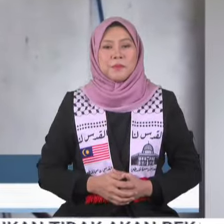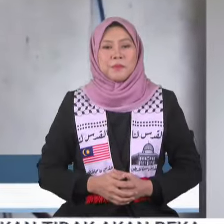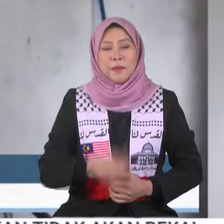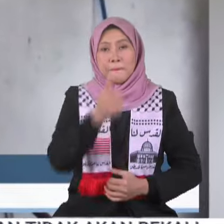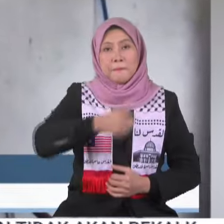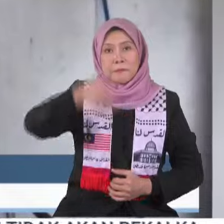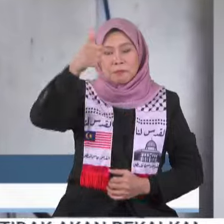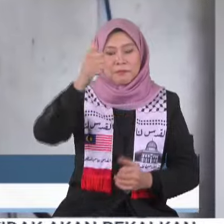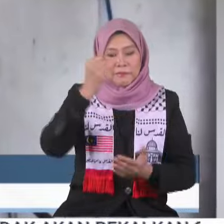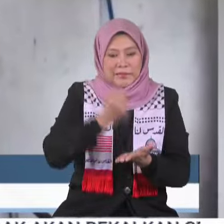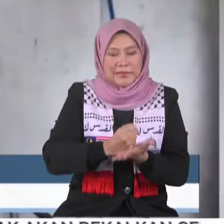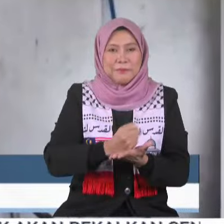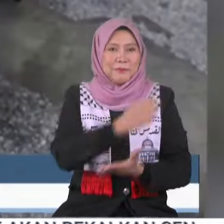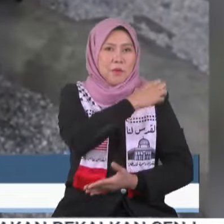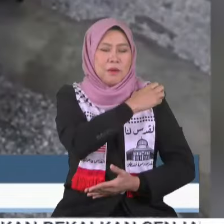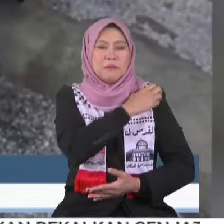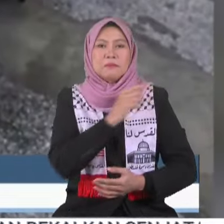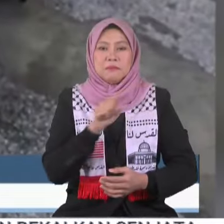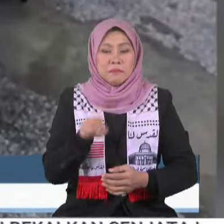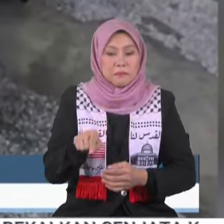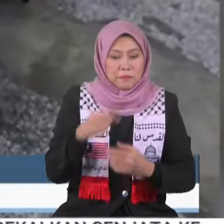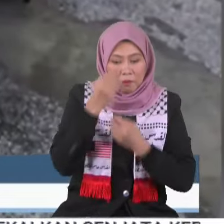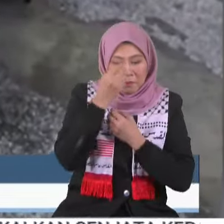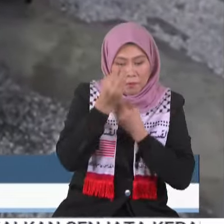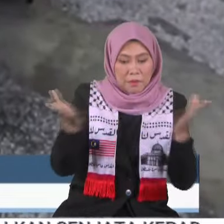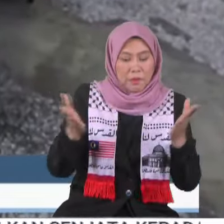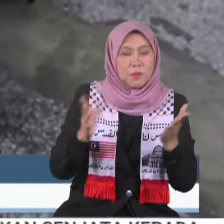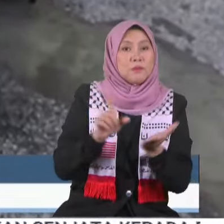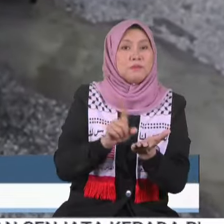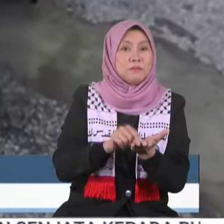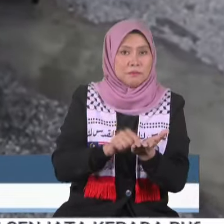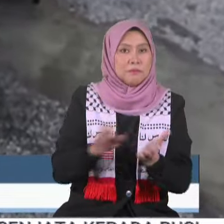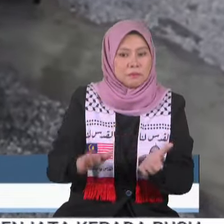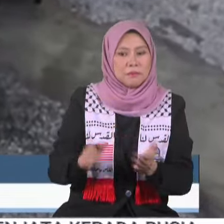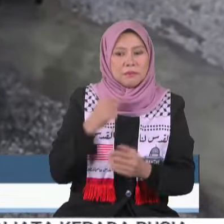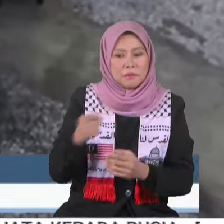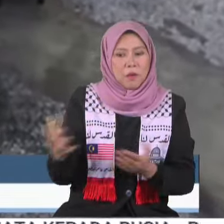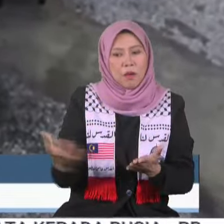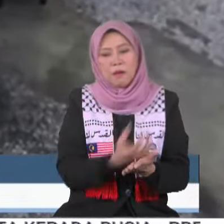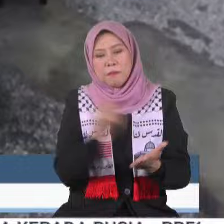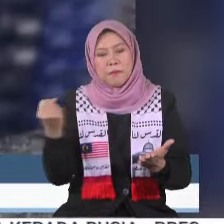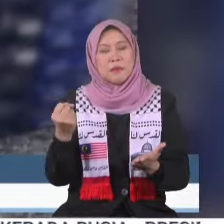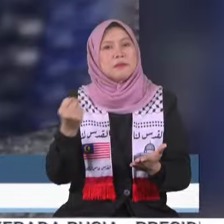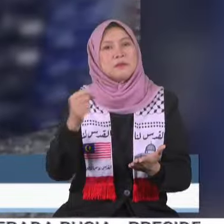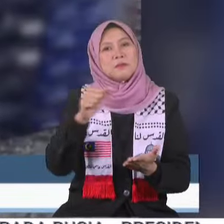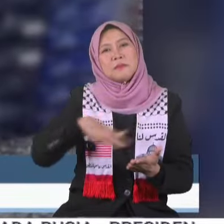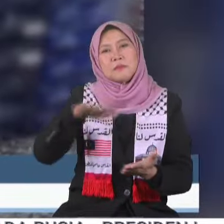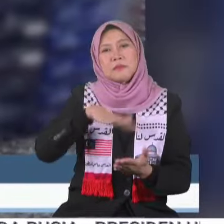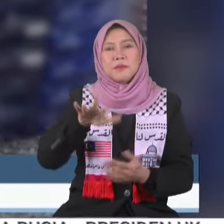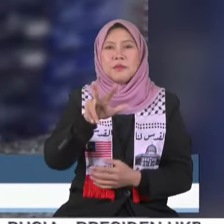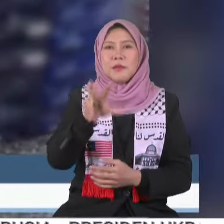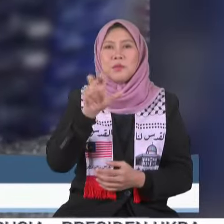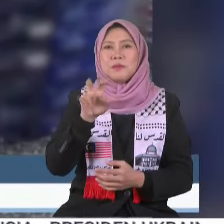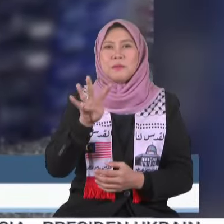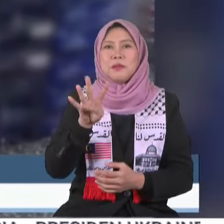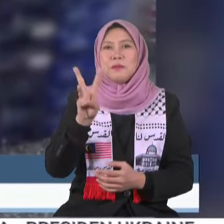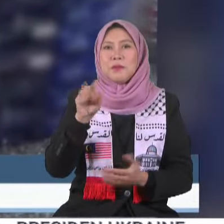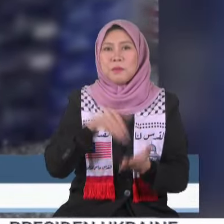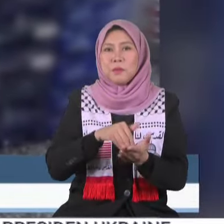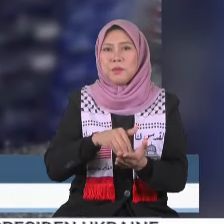Pengarah Kastam Negeri Sarawak Norizan Yahya menerusi satu kenyataan media mendedahkan kesemua rampasan dianggarkan bernilai